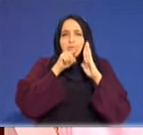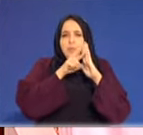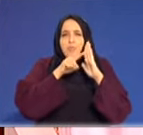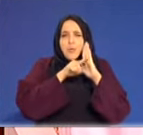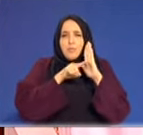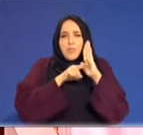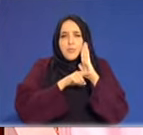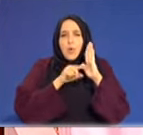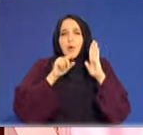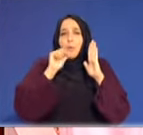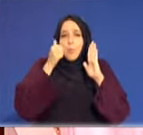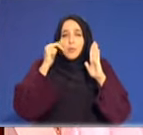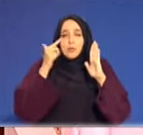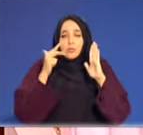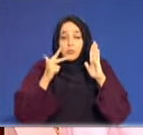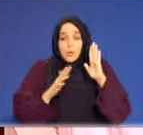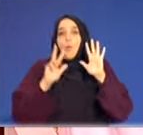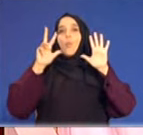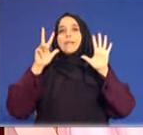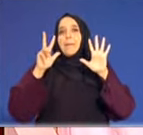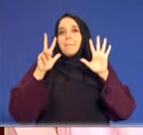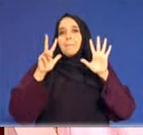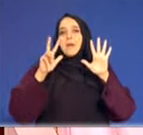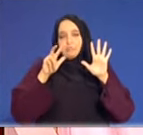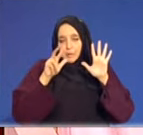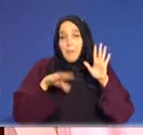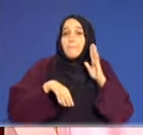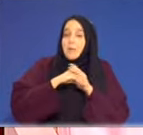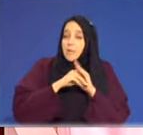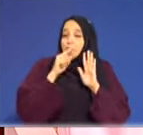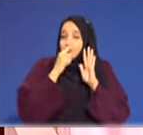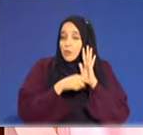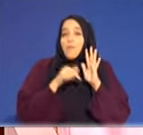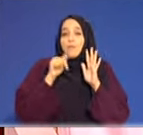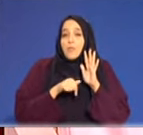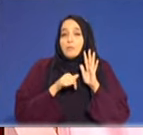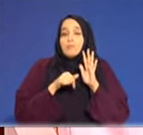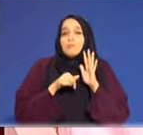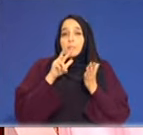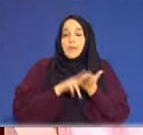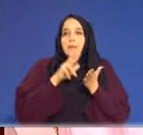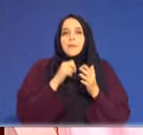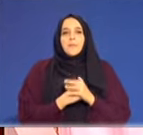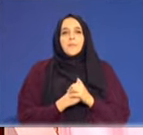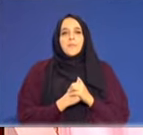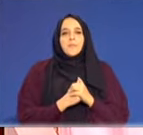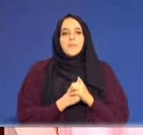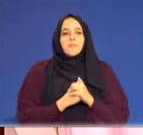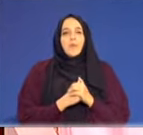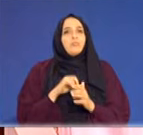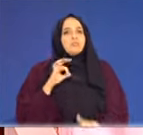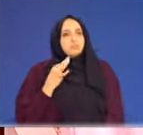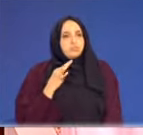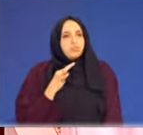هذه القواعد. نعم. من هذه القاعدة الذهبية التزام حدود الشريعة. لا شك